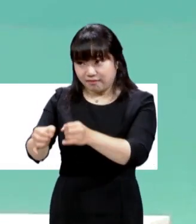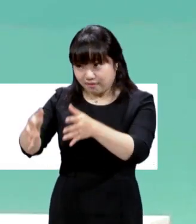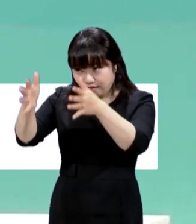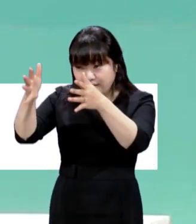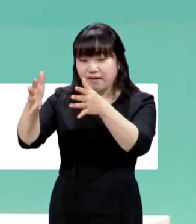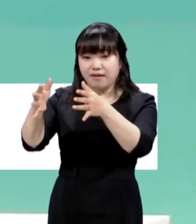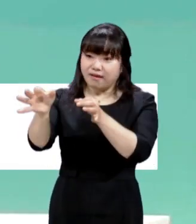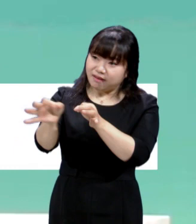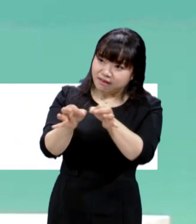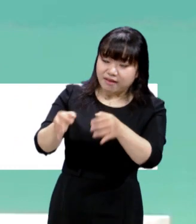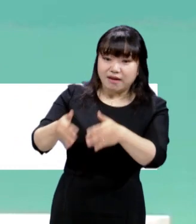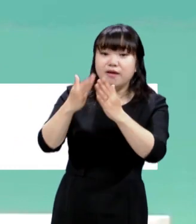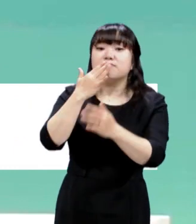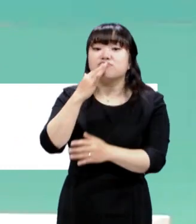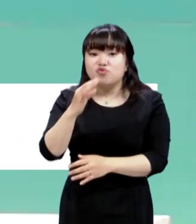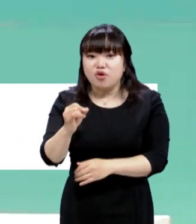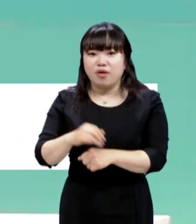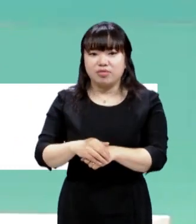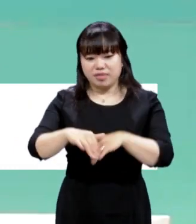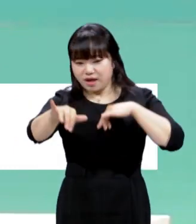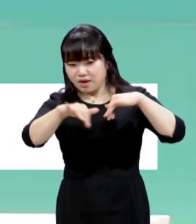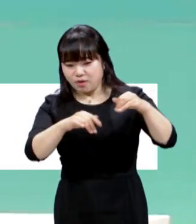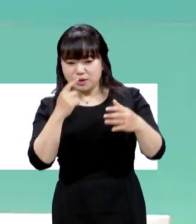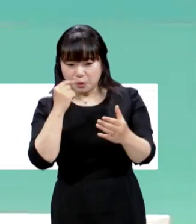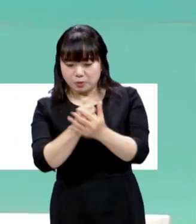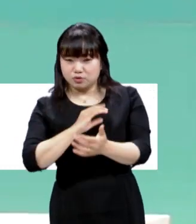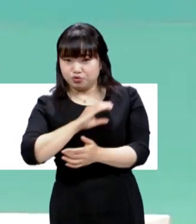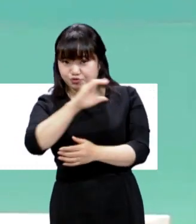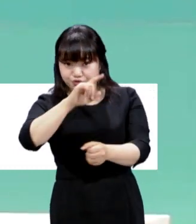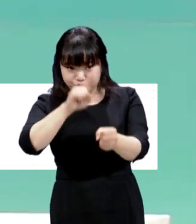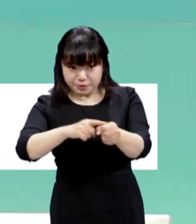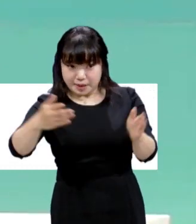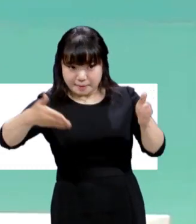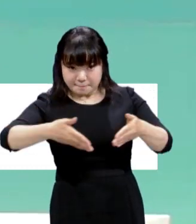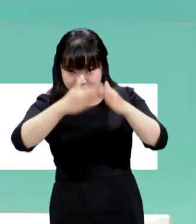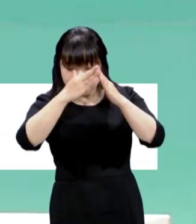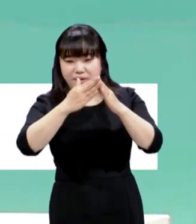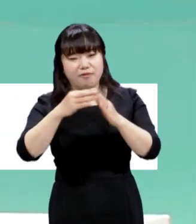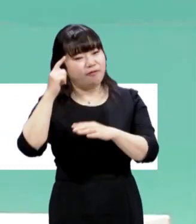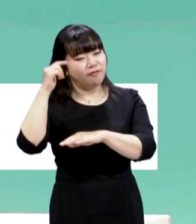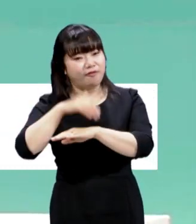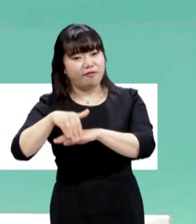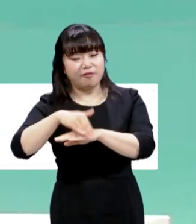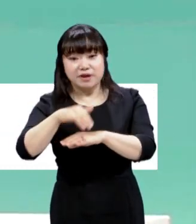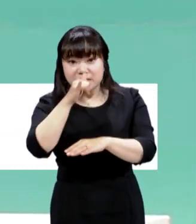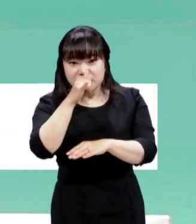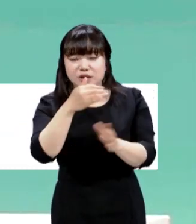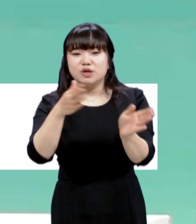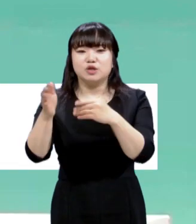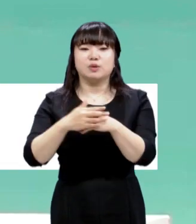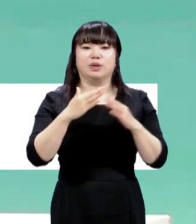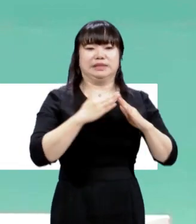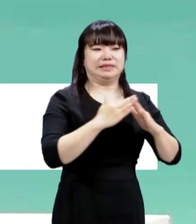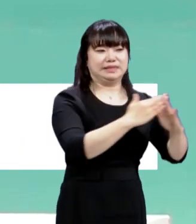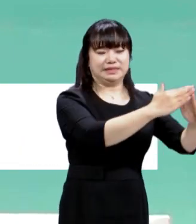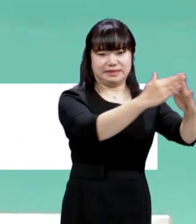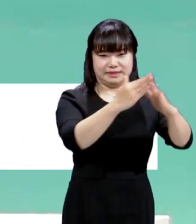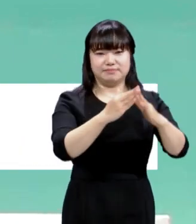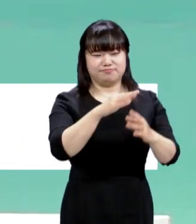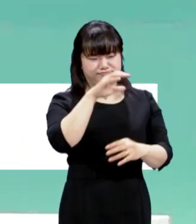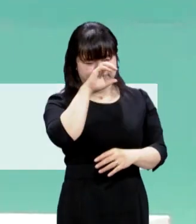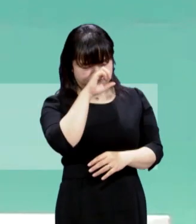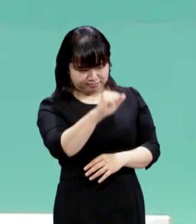아니라 악화된 거리도 어 따라서 조성될 예정입니다 그리고 명품 주거지로 조성이